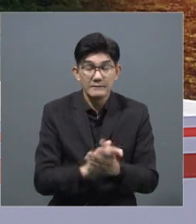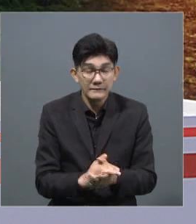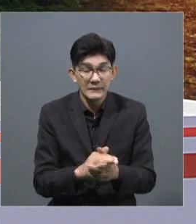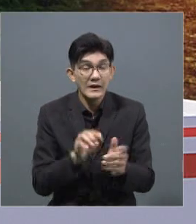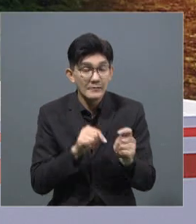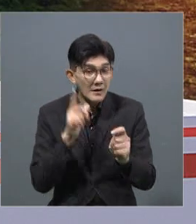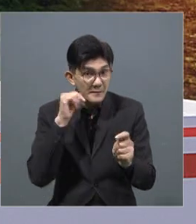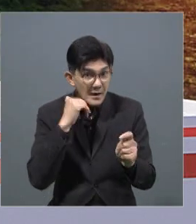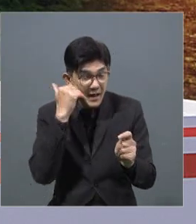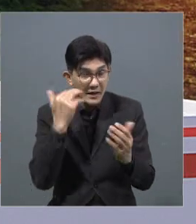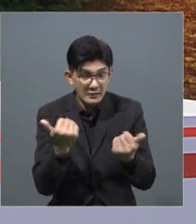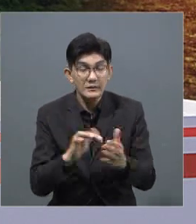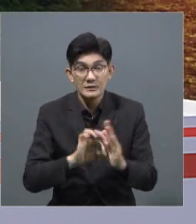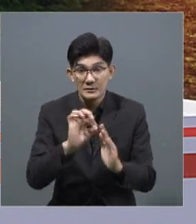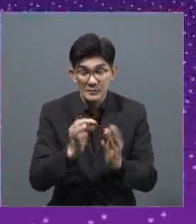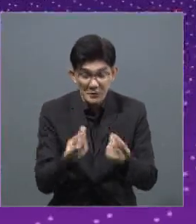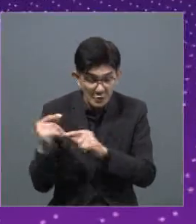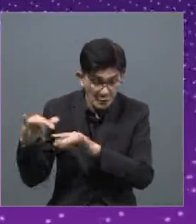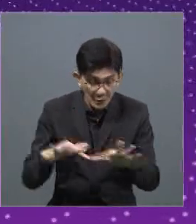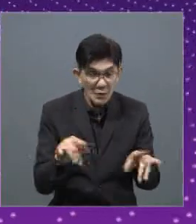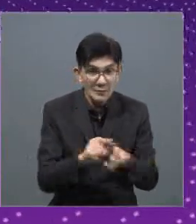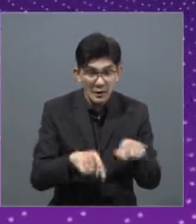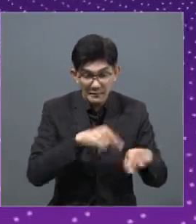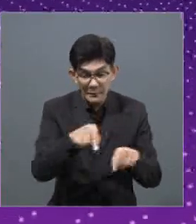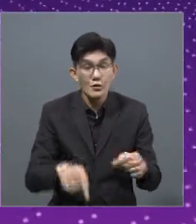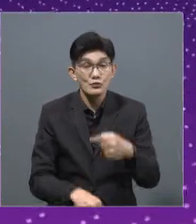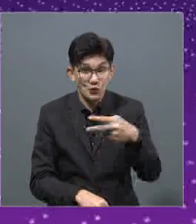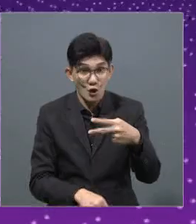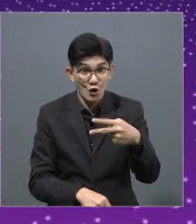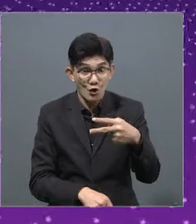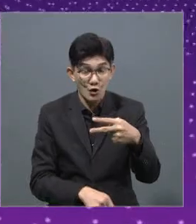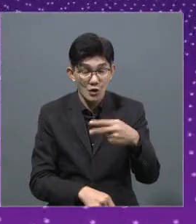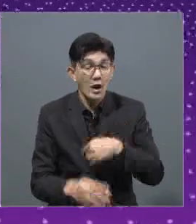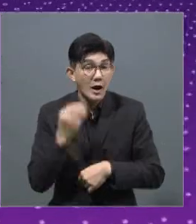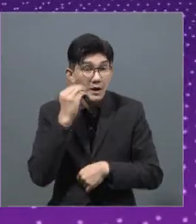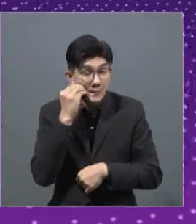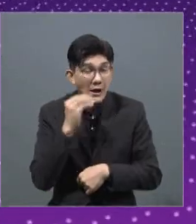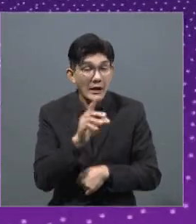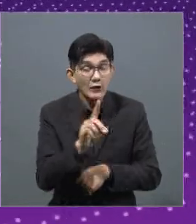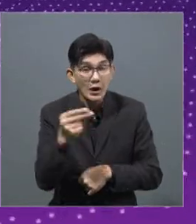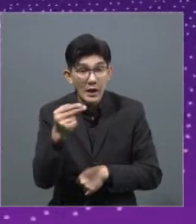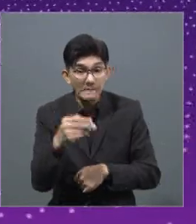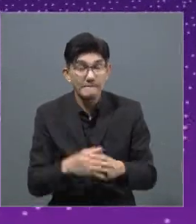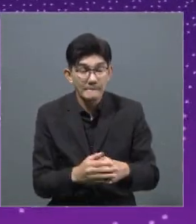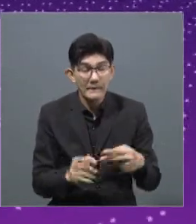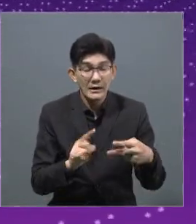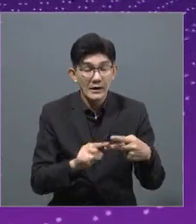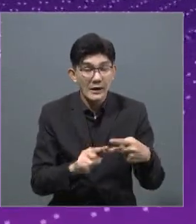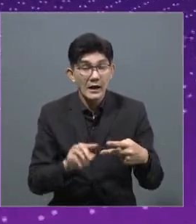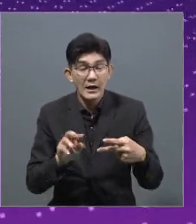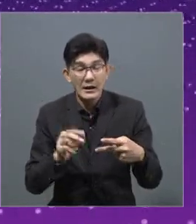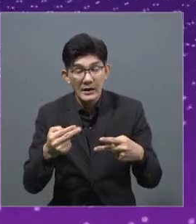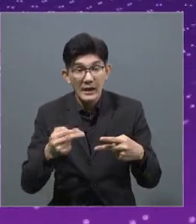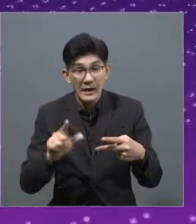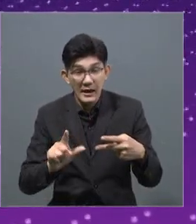ที่อำเภอแม่อายจังหวัดเชียงใหม่เนี่ยก็มีดินสไลด์เช่นเดียวกัน2จุดเลยนะครับโดยเฉพาะที่บ้านดอยแหลมแล้วก็เส้นทางไปบ้านหลายอายซึ่งมีผู้เ